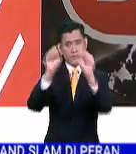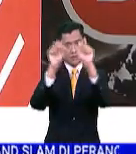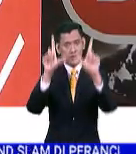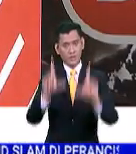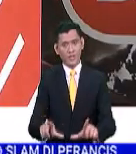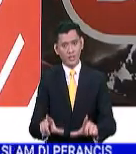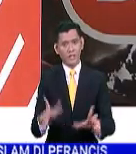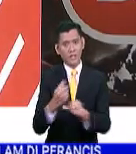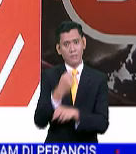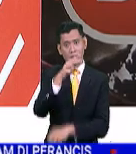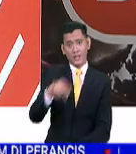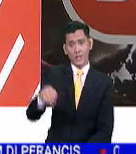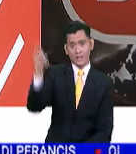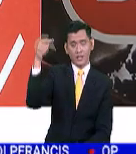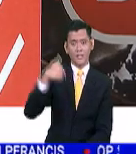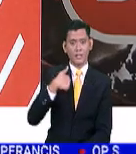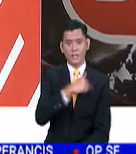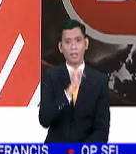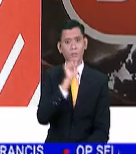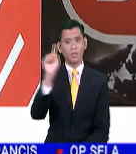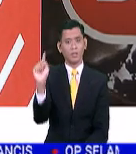Jadi kita bantu dia orang bukan saja